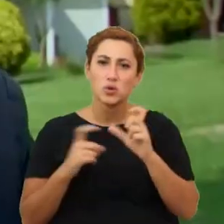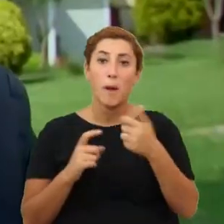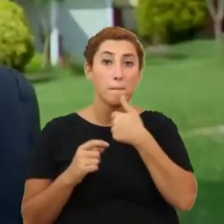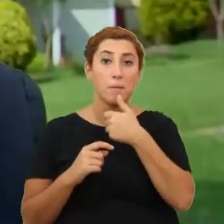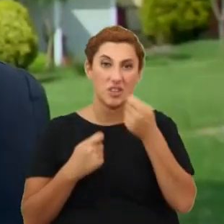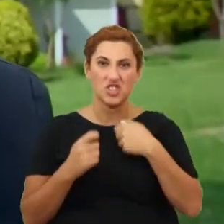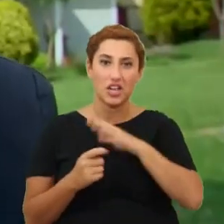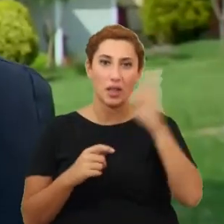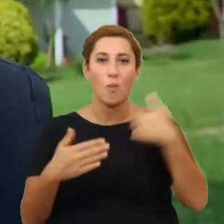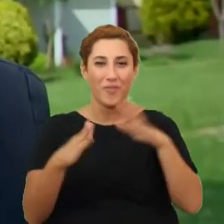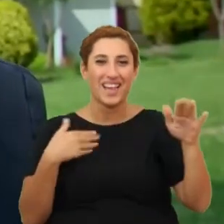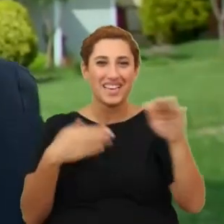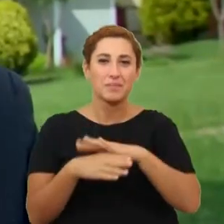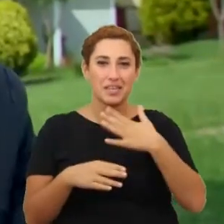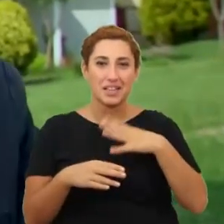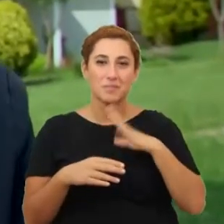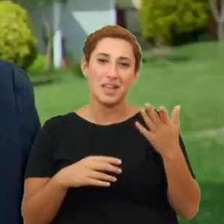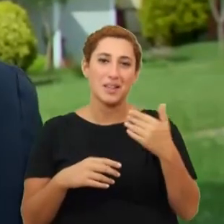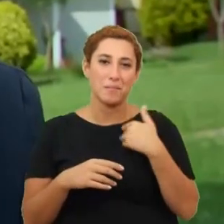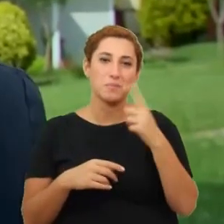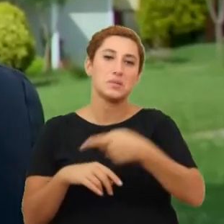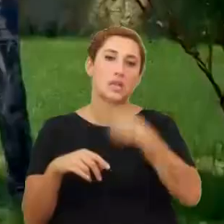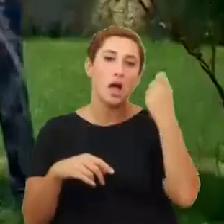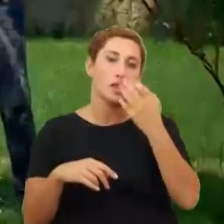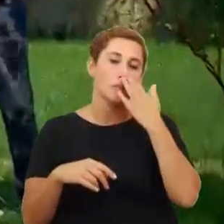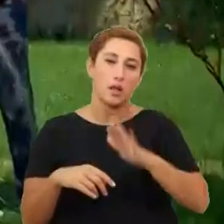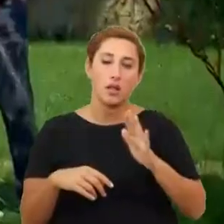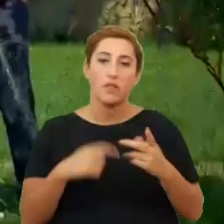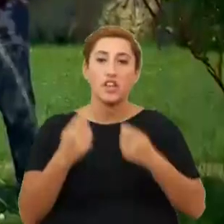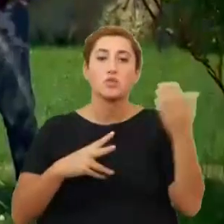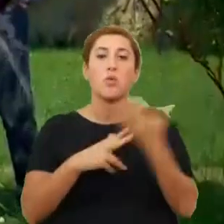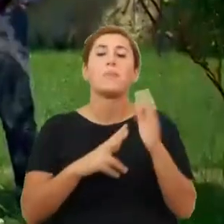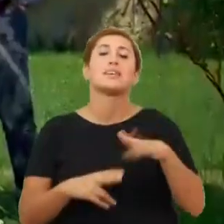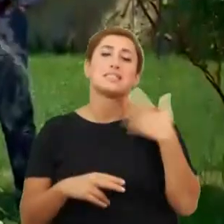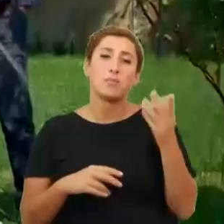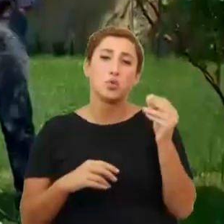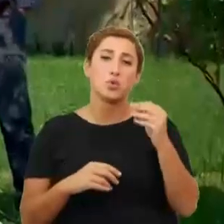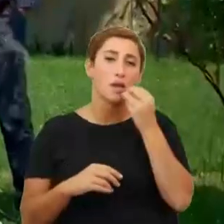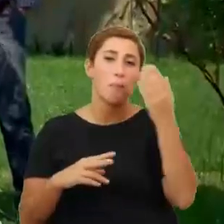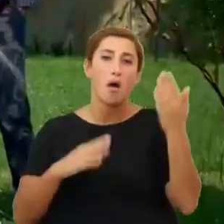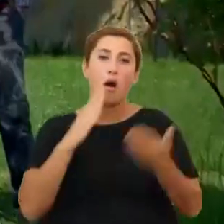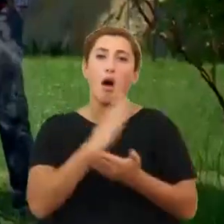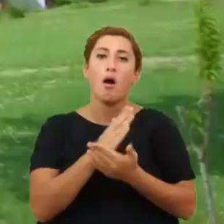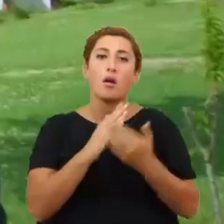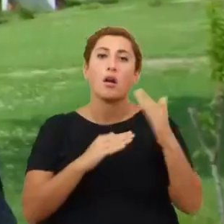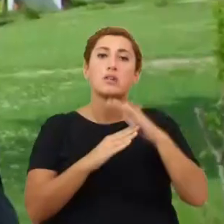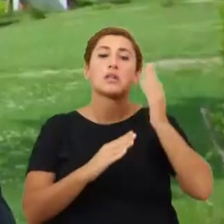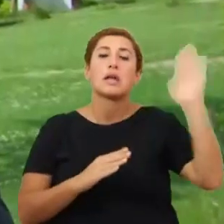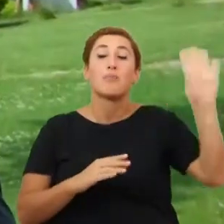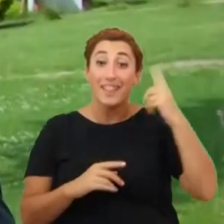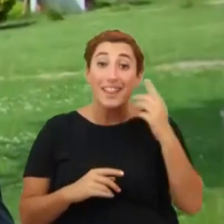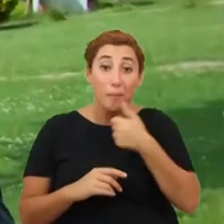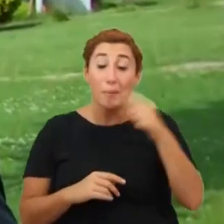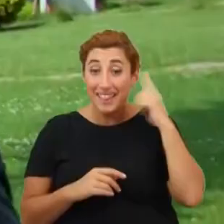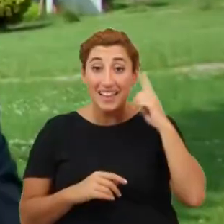Baba, şirkete gittim. Odasına gireyim dedim. Zaten beni bir saat bekletti. Ya işinin bölünmesini istemiyordur. Uşak yemek arasına bile çıkmıyor ya. Dinle